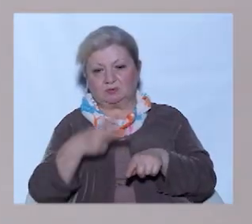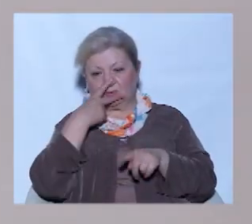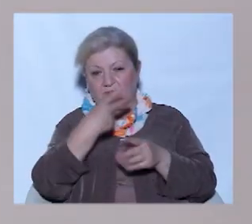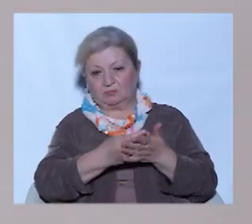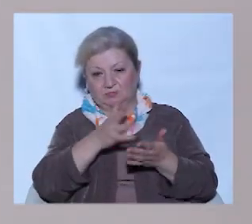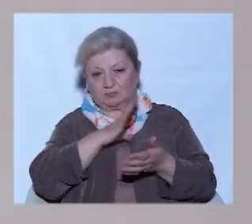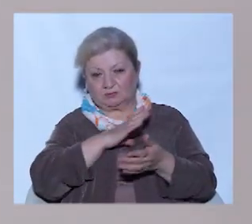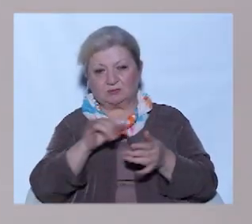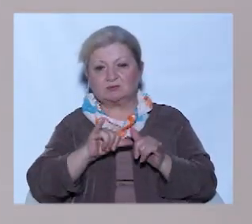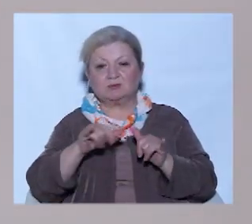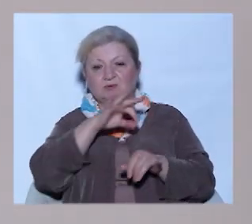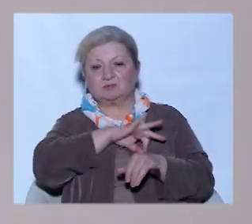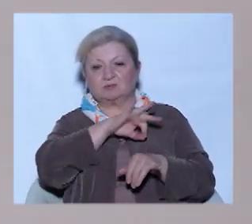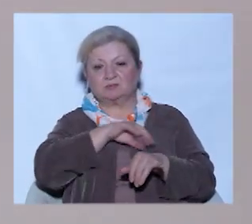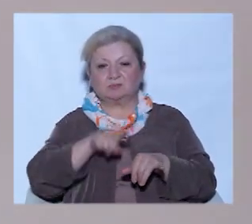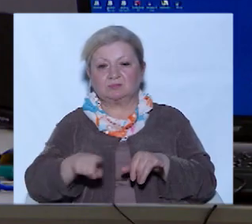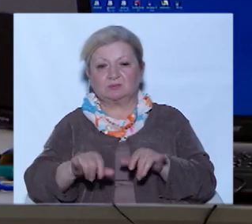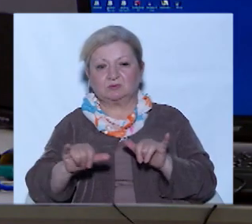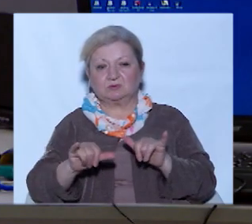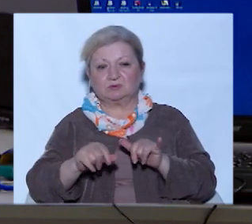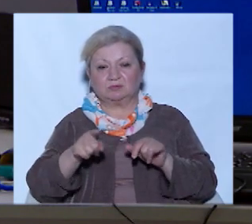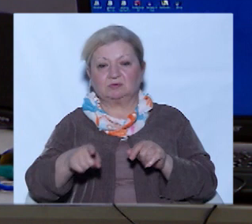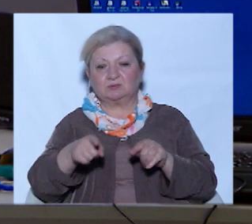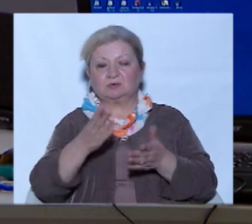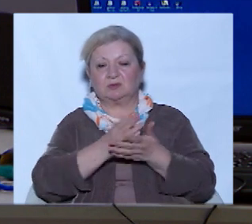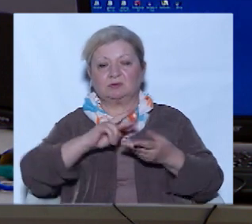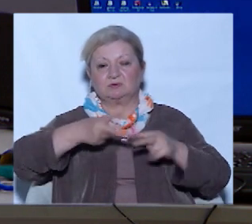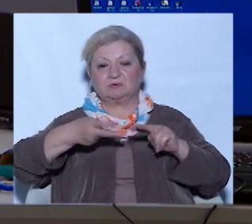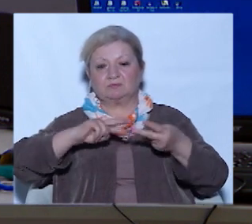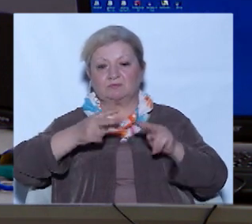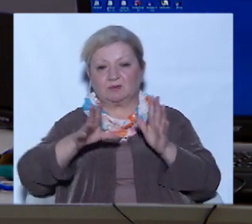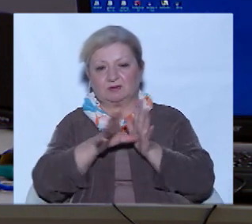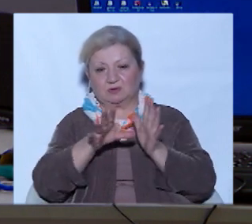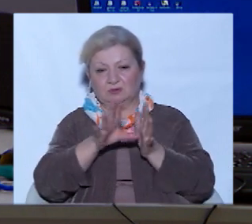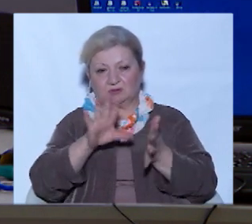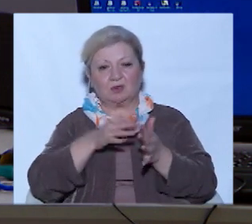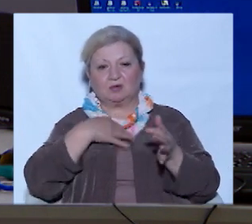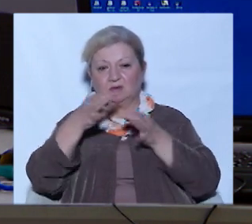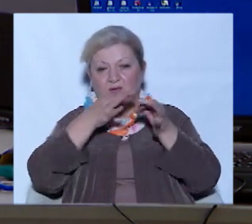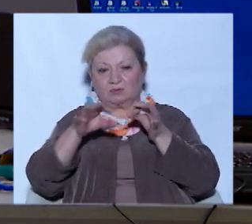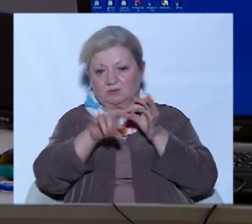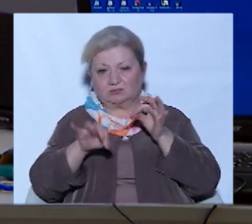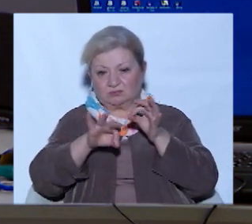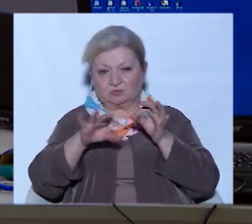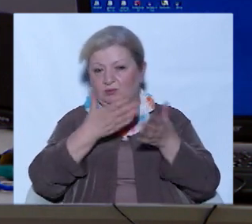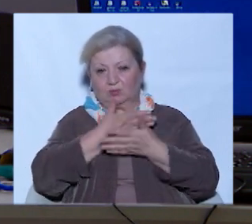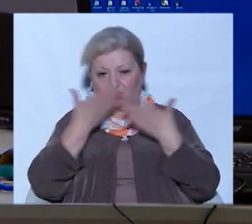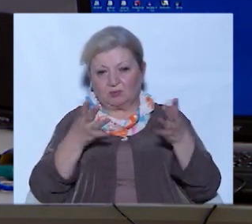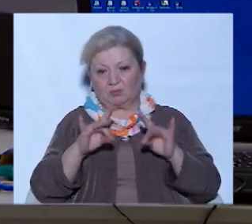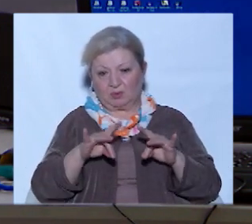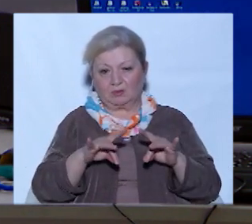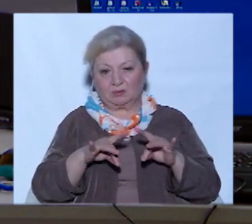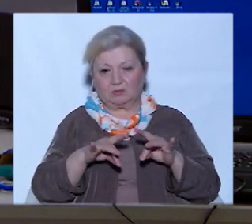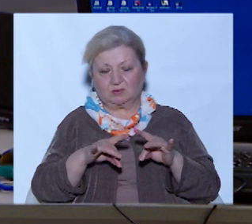წეღარო ვნახეთ ეს. სად გამოიყენება ეს მოვლენა? ამ შემთხვევაში ცვლადიდენი არის, ცვლადენზე ჩვენ არ გვისაუბრია, მაგრამ